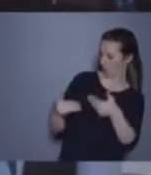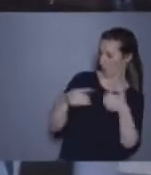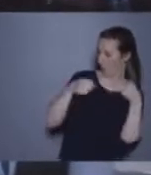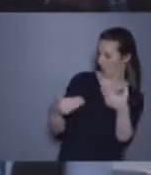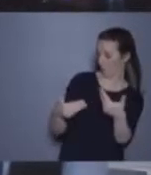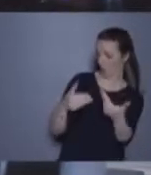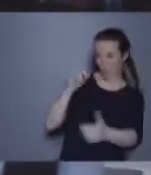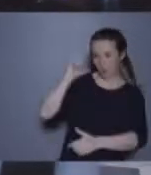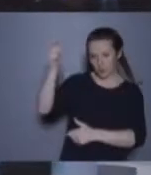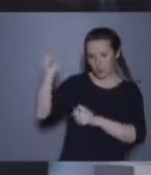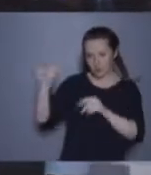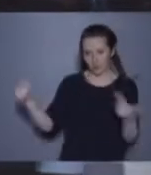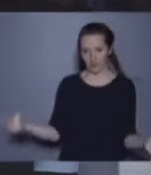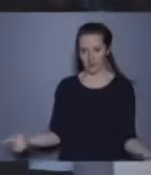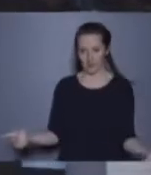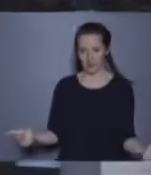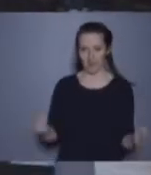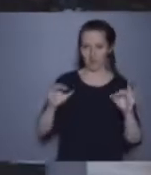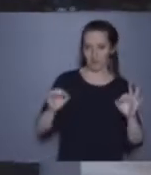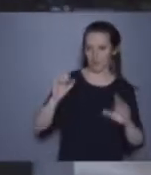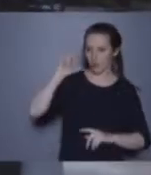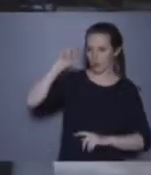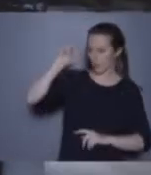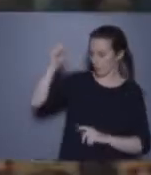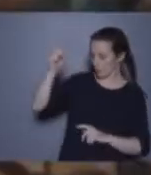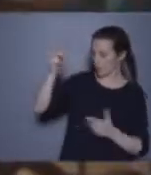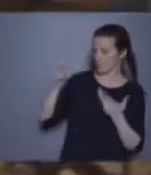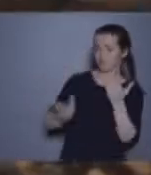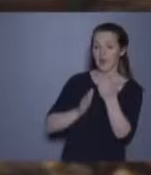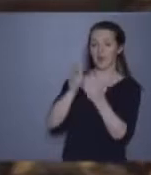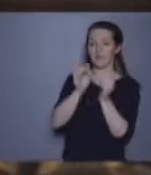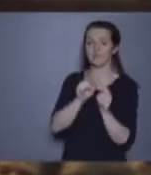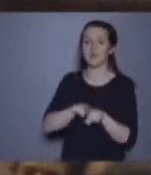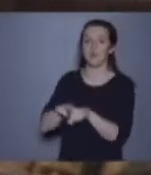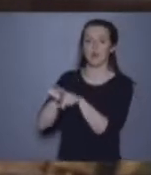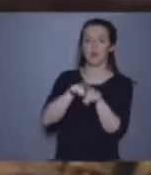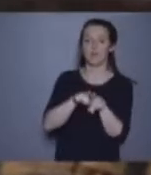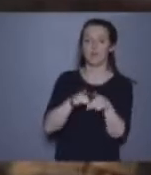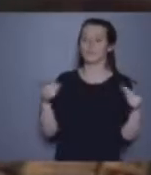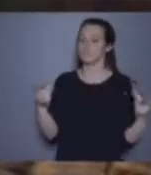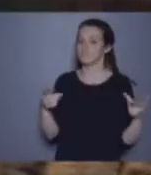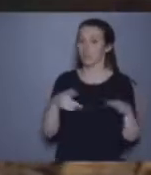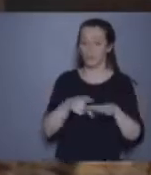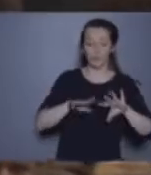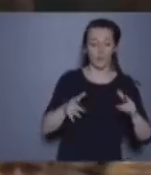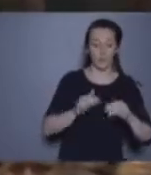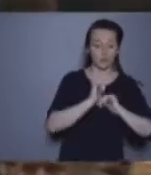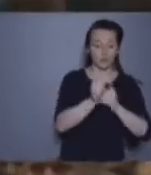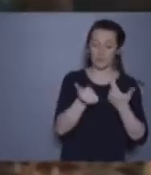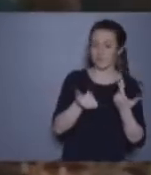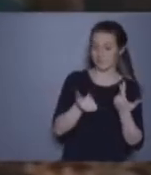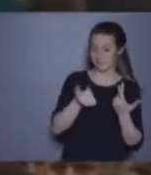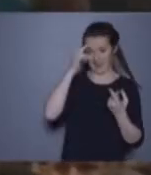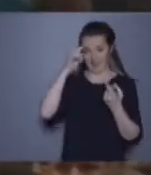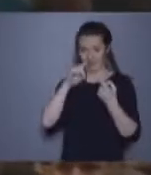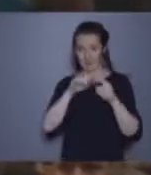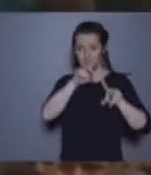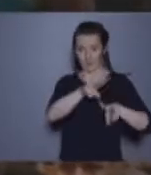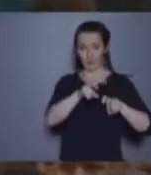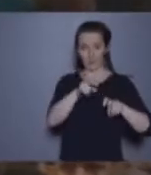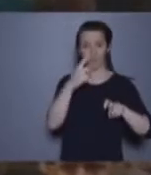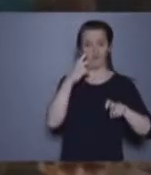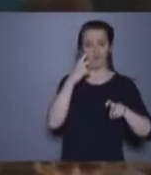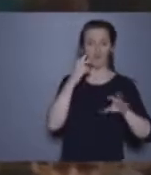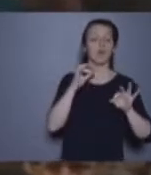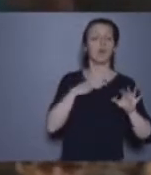contre l'autre. La cohérence du programme L'Avenir en commun, elle commence dans cette question agricole, et dans un instant, vous la retrouverez dans tous les